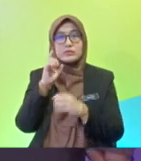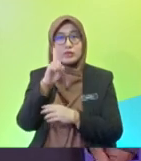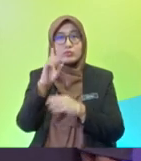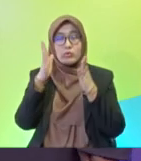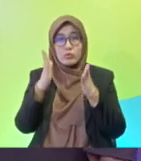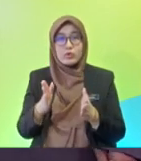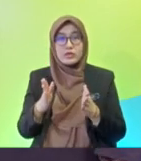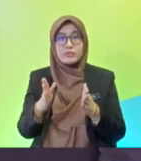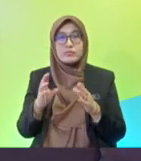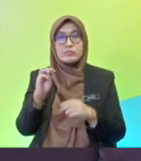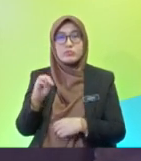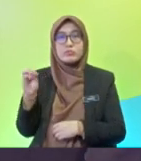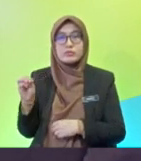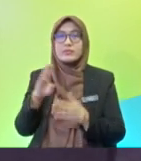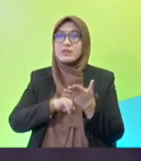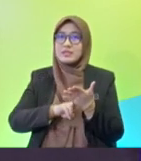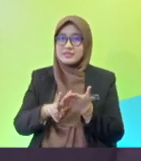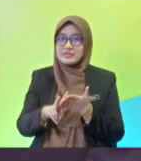yang pertama